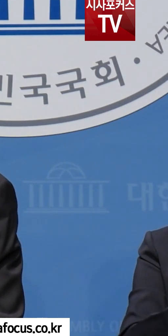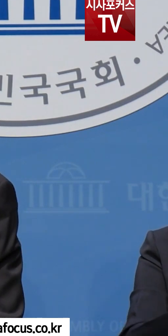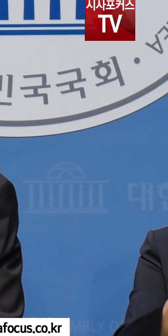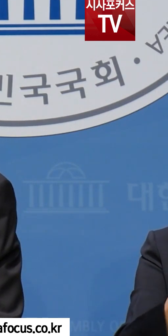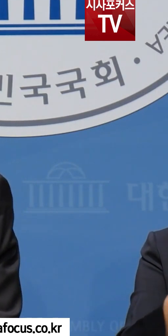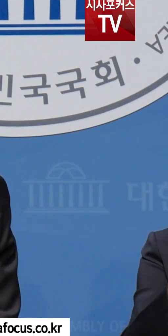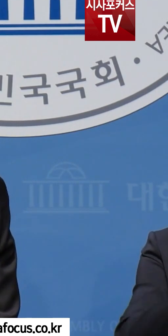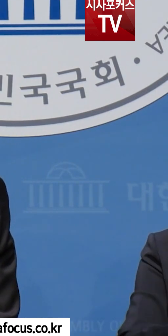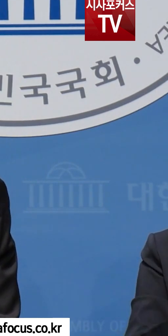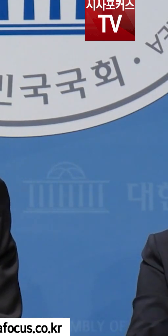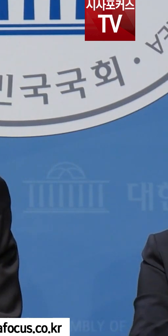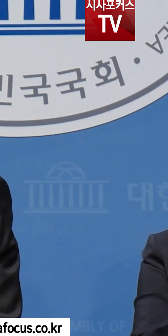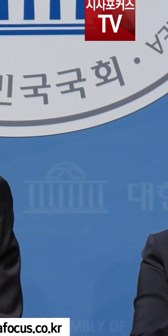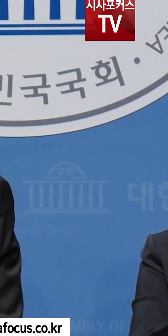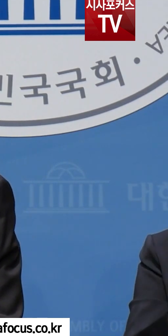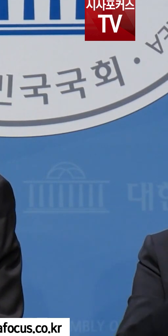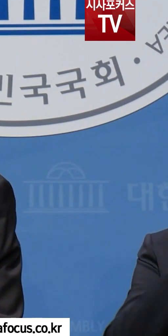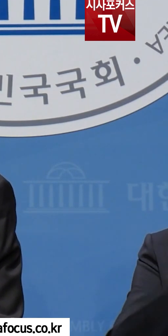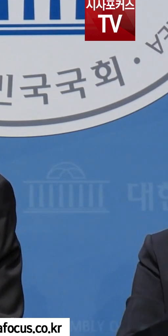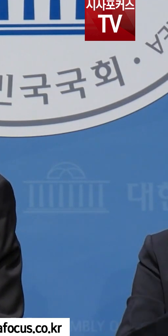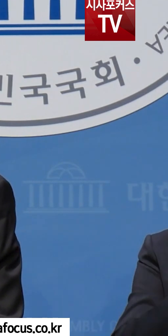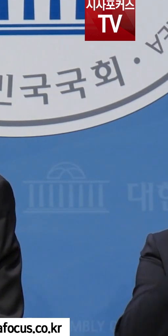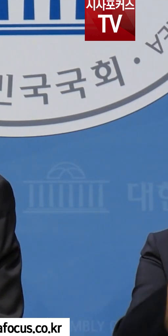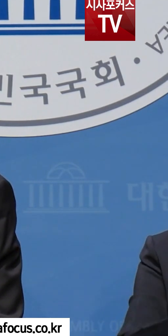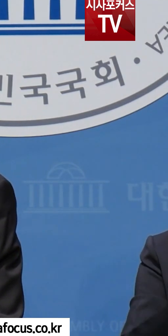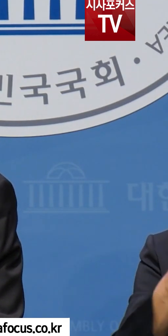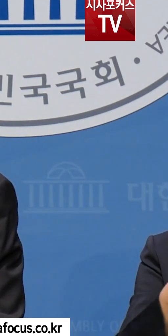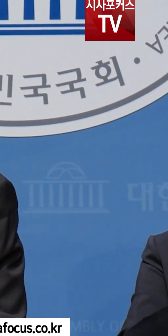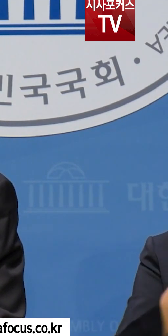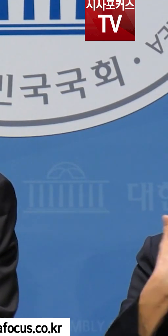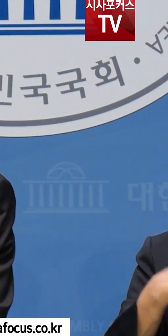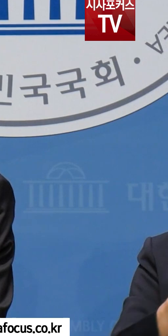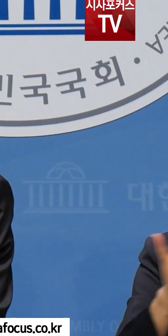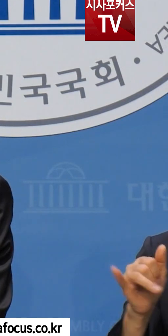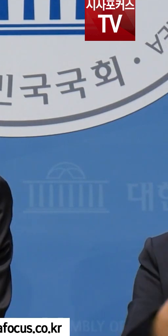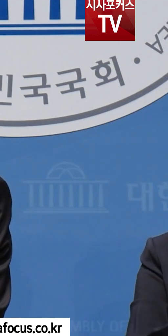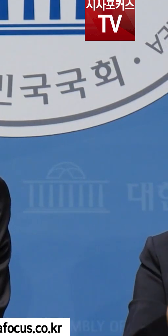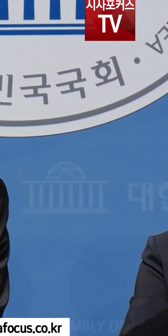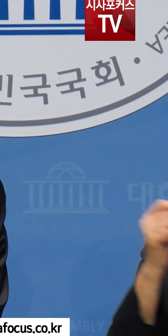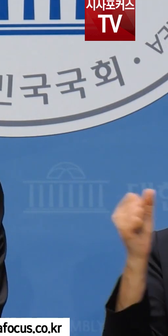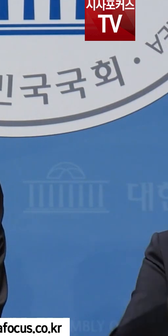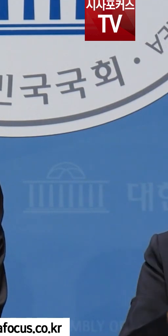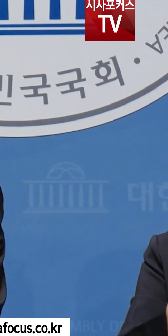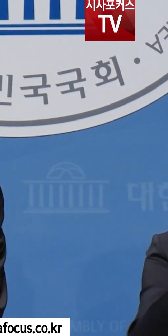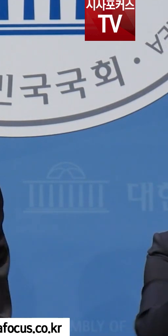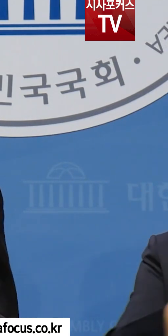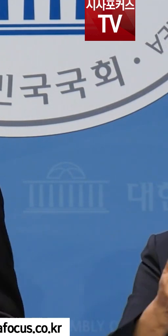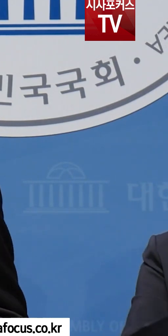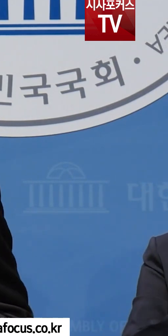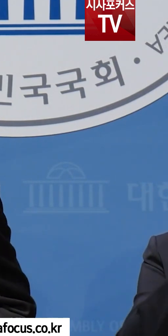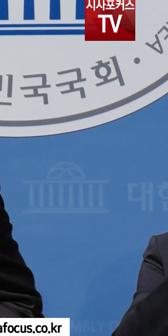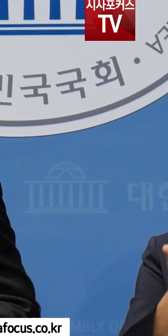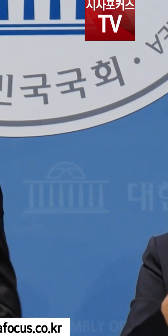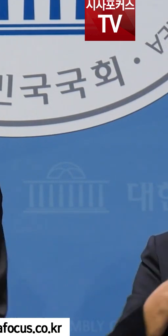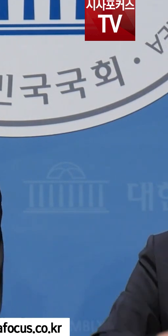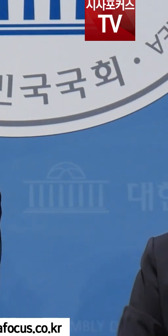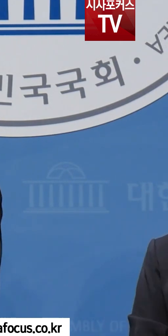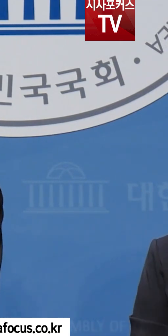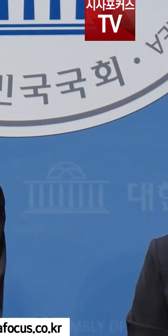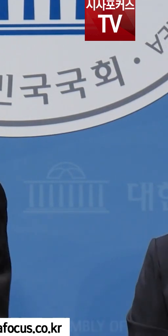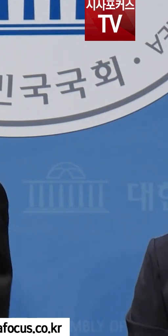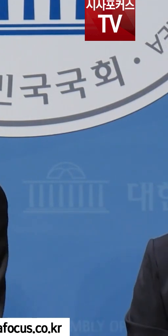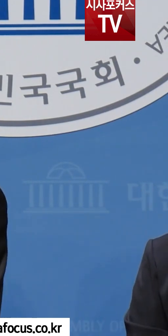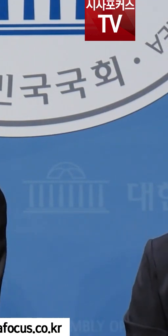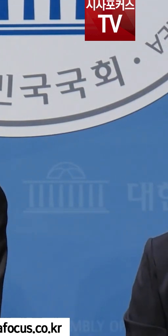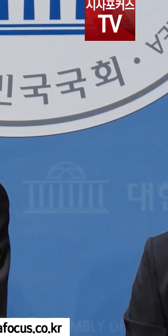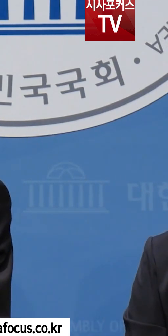적극적으로 취급하도록 하여 어려움을 호소하는 금융 취약계층이 빠르고 폭넓은 도움을 받도록 해야 합니다.